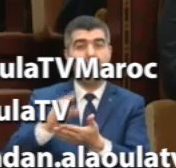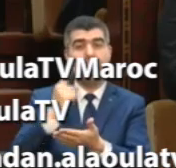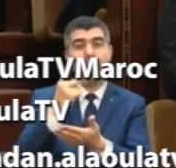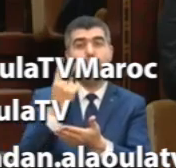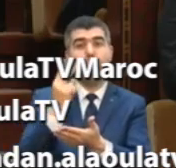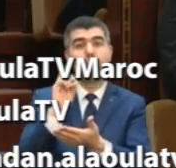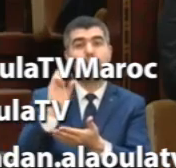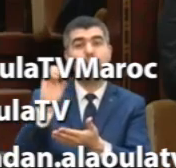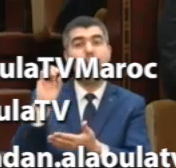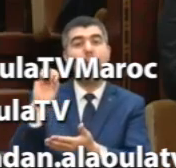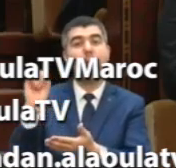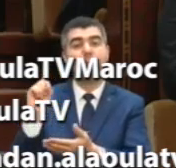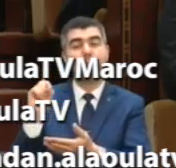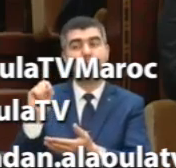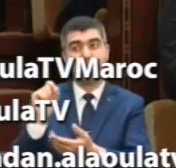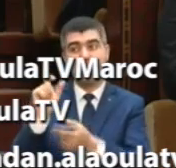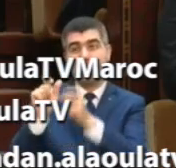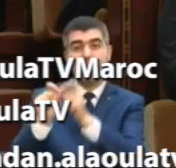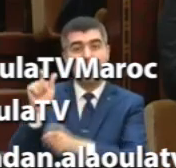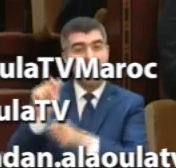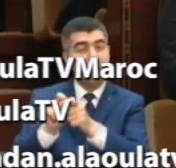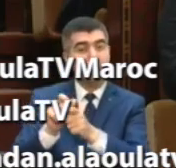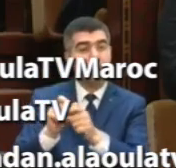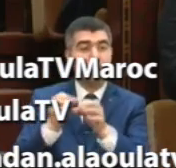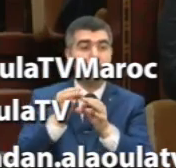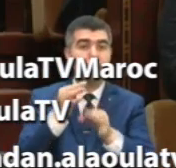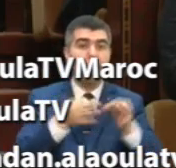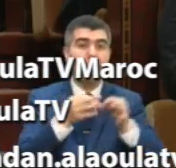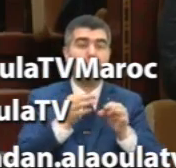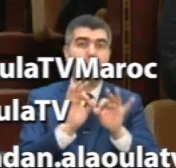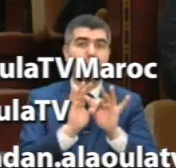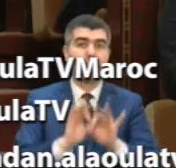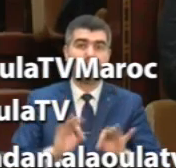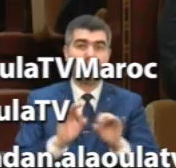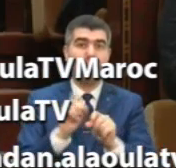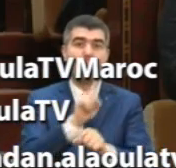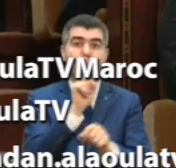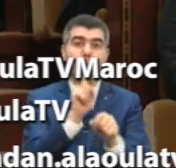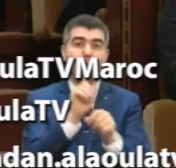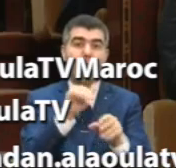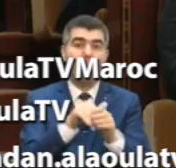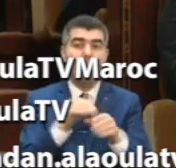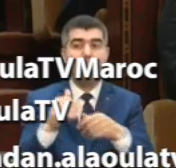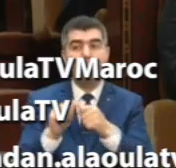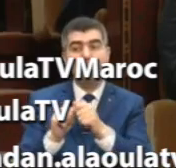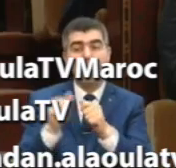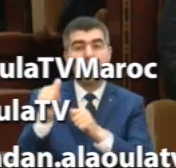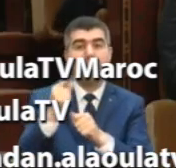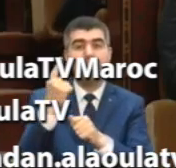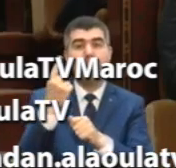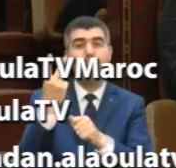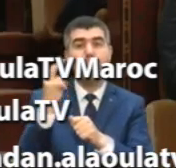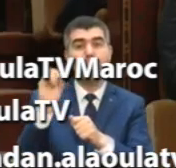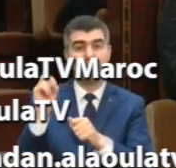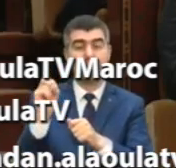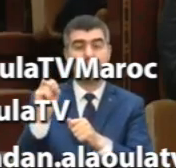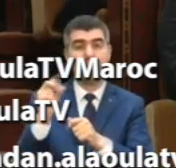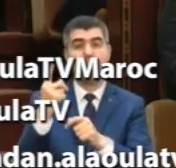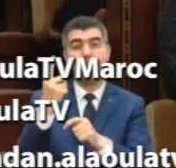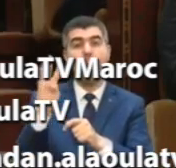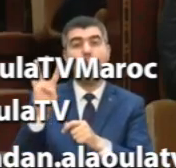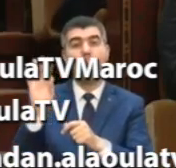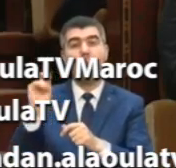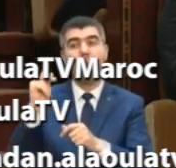نسمة، ثم بالنسبة للجامعات بعيدة على تزاد 140 كيلومتر 120 كيلومتر، جامعات عديدة منها جامعة